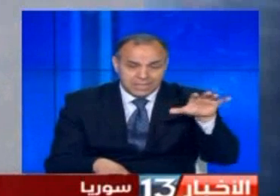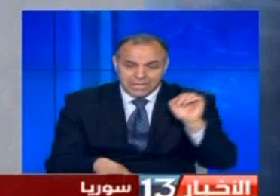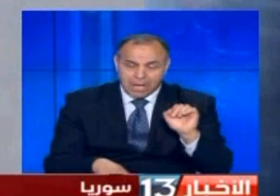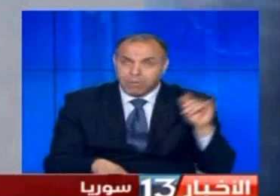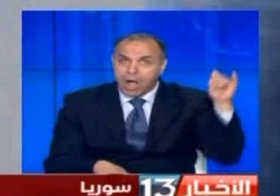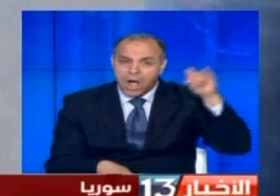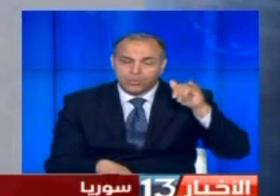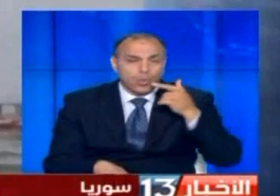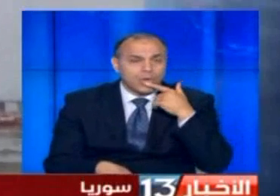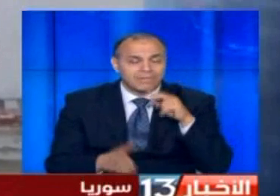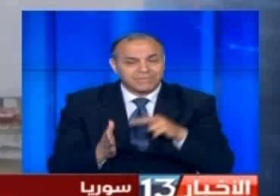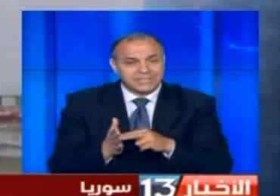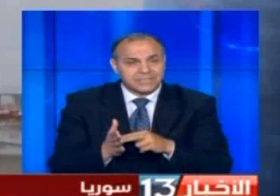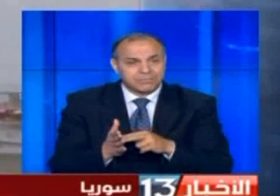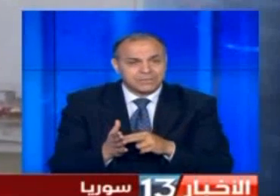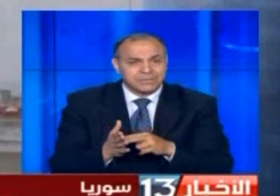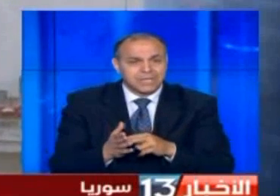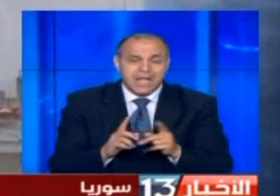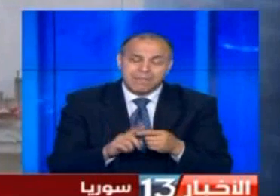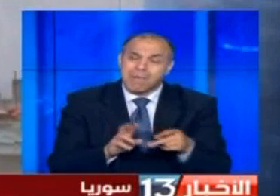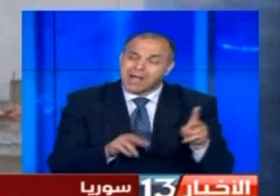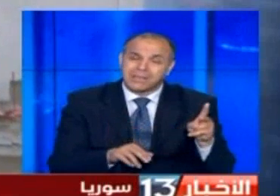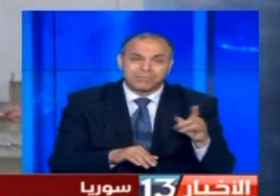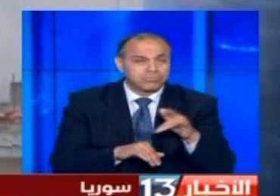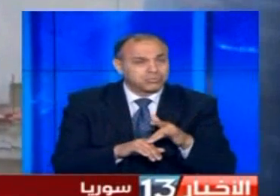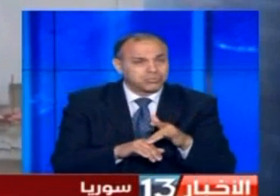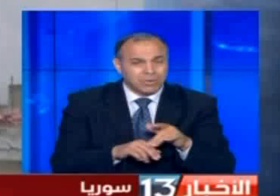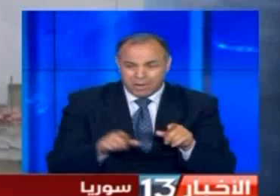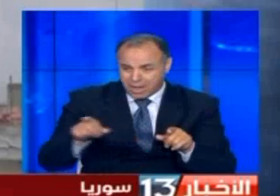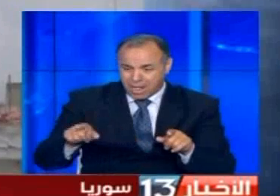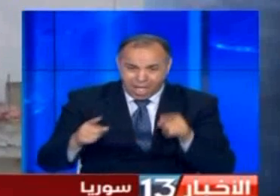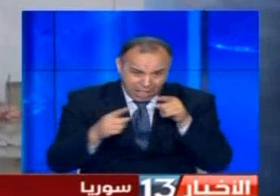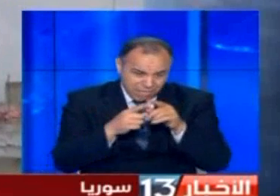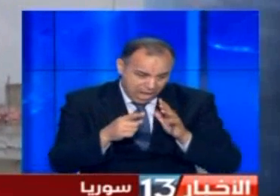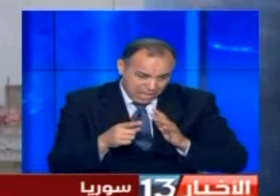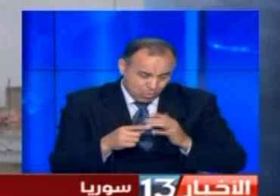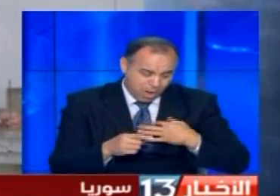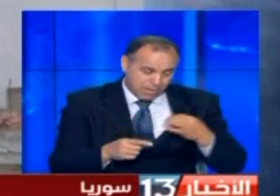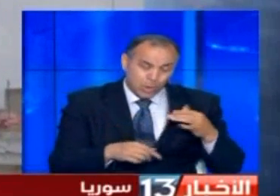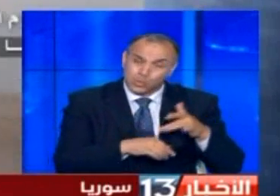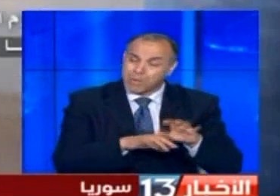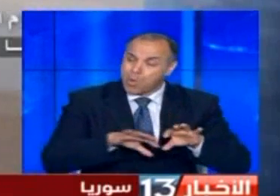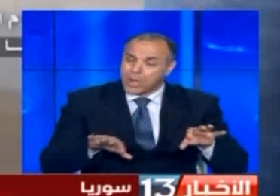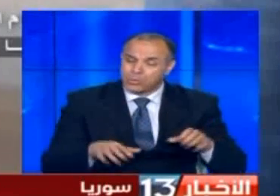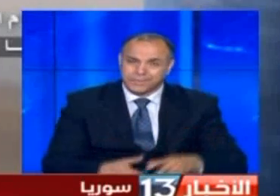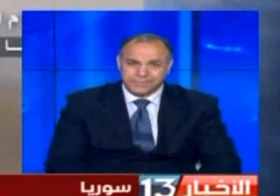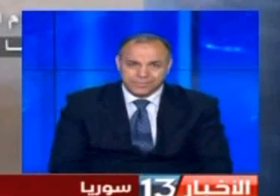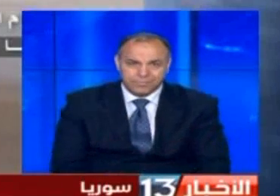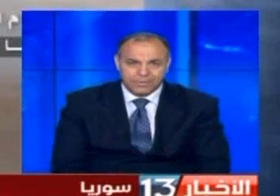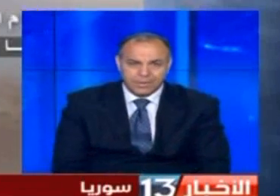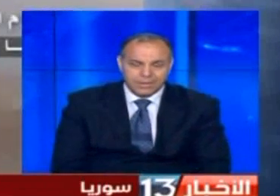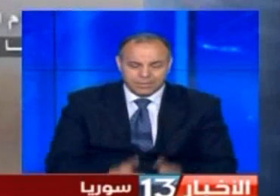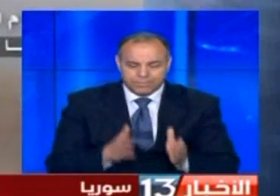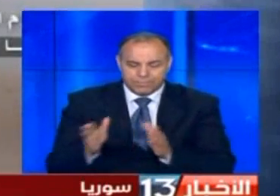الجويه العامله في سوريا الى الى اهتمام اكبر بالتمييز بين الاهداف العسكريه والمدنيين وعلى